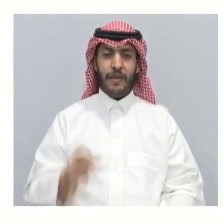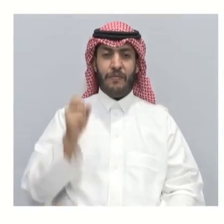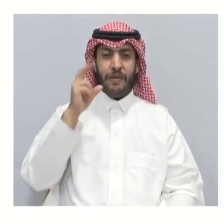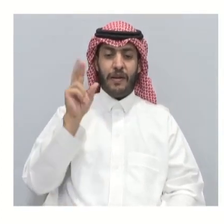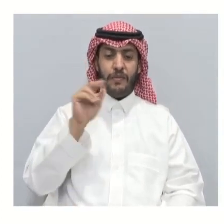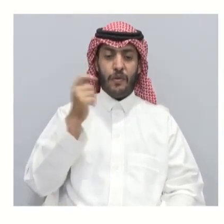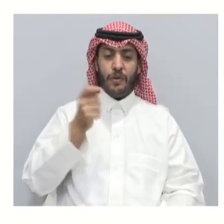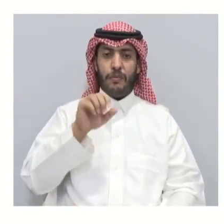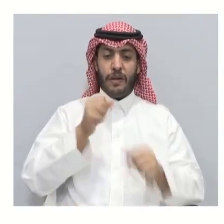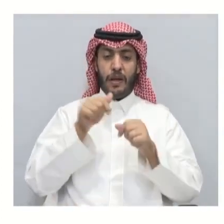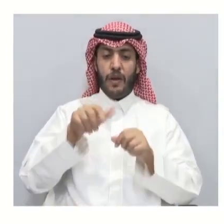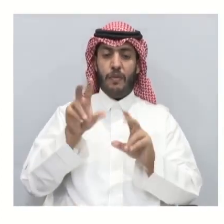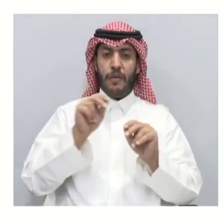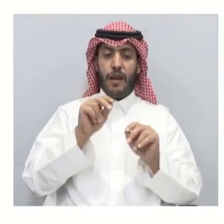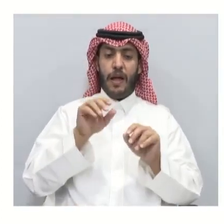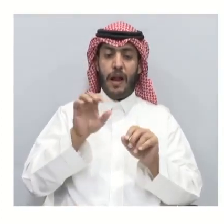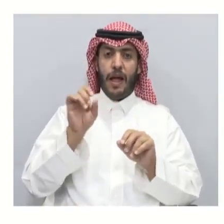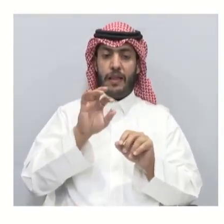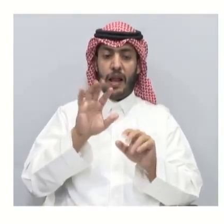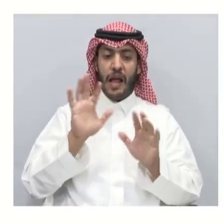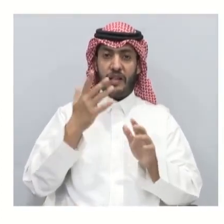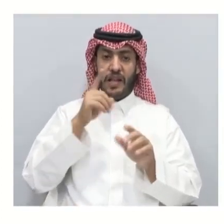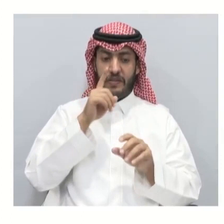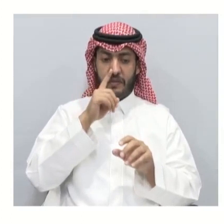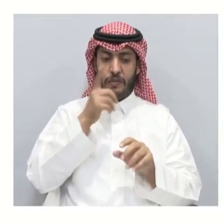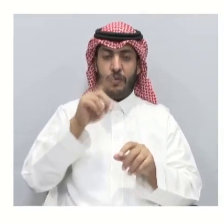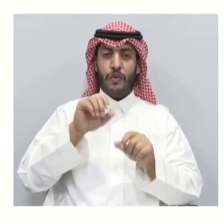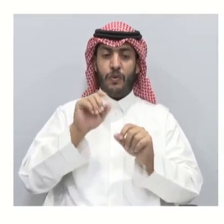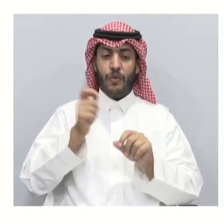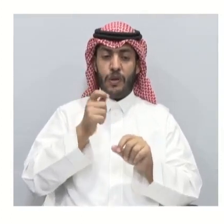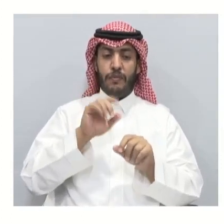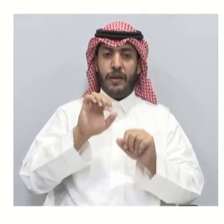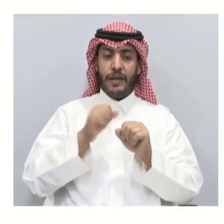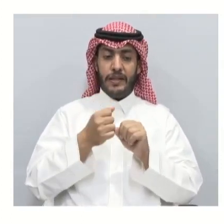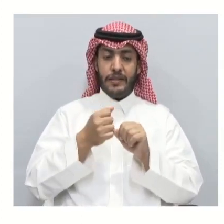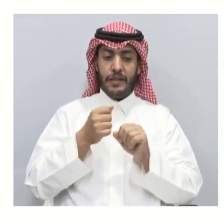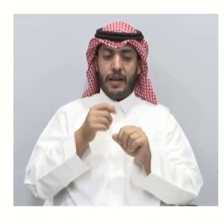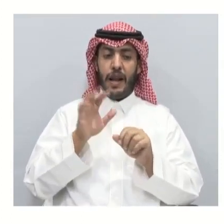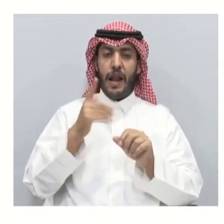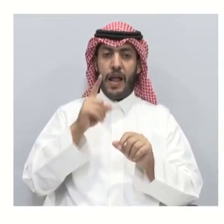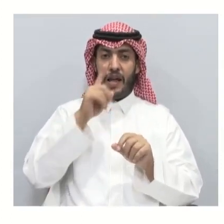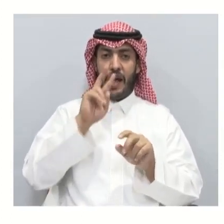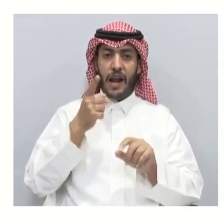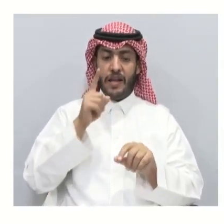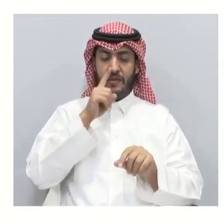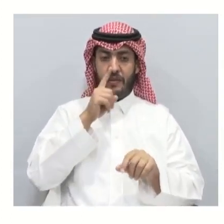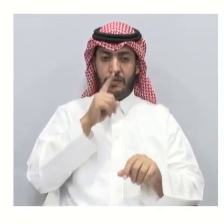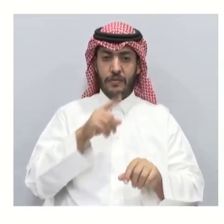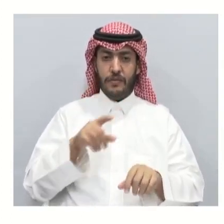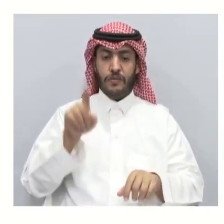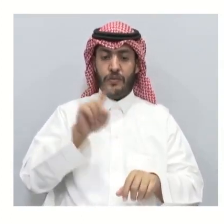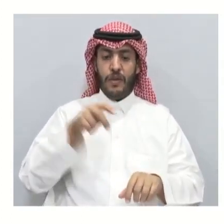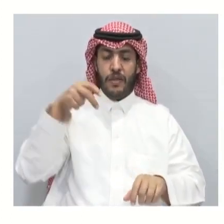الفكره اكتب الكسر الذي يمثل عدد الاشياء الصفراء ثم اكتب الكسر الذي يمثل عدد الاشياء غير الصفراء